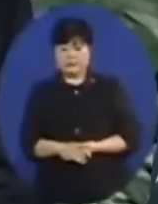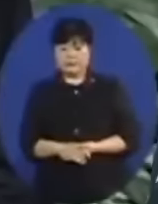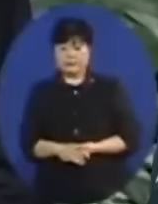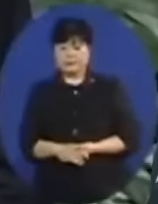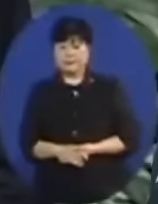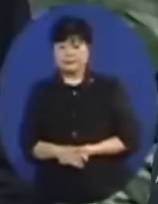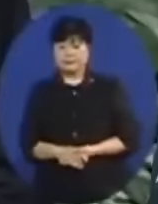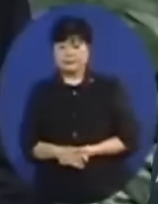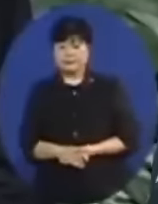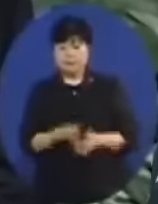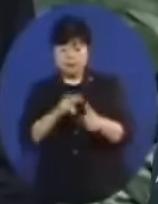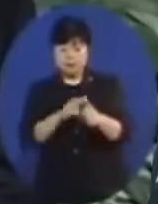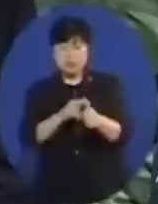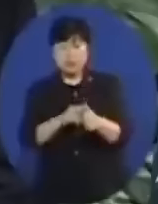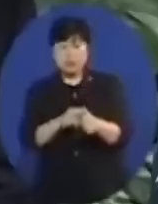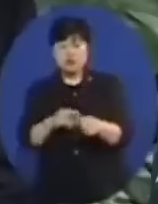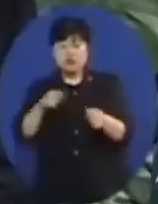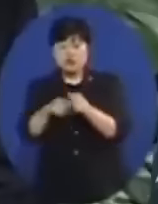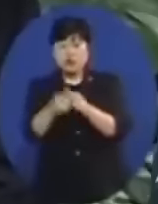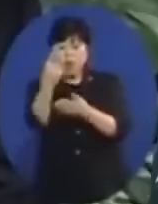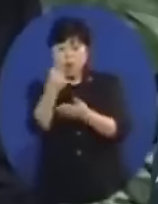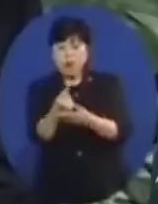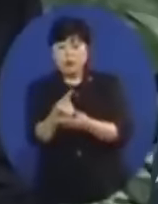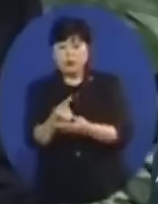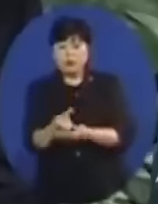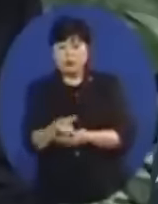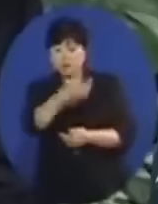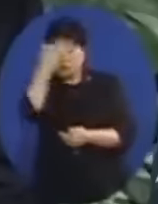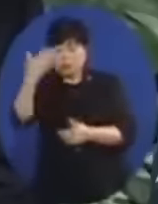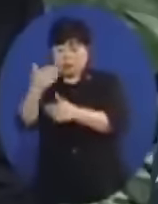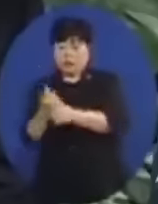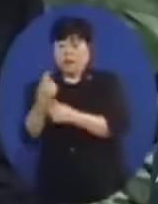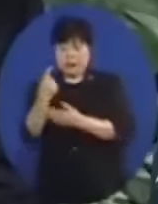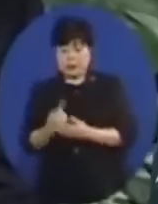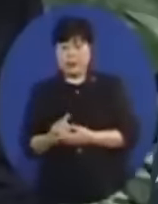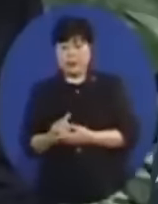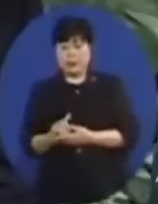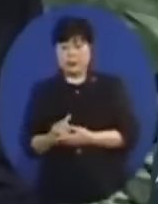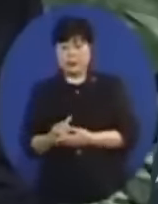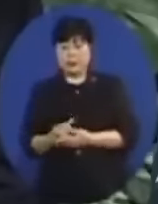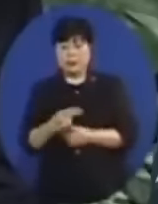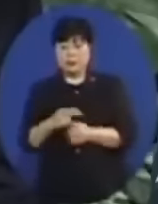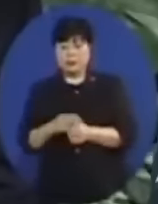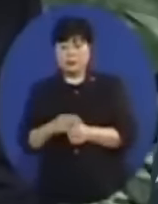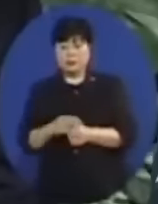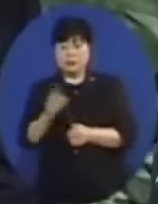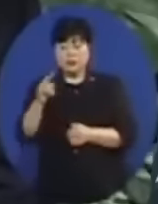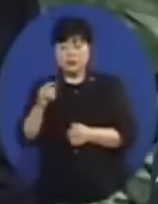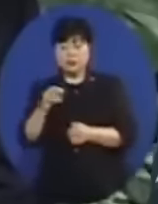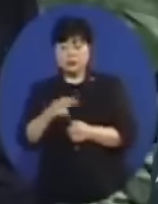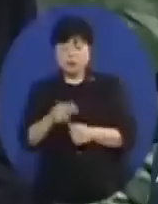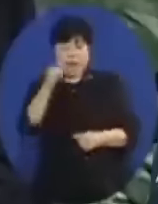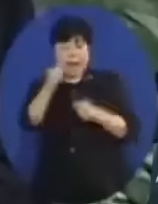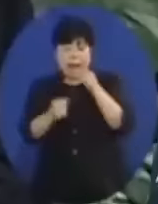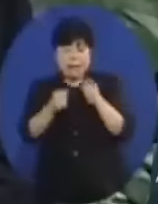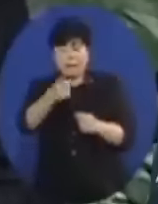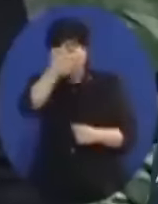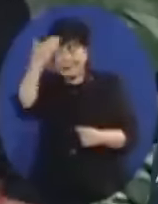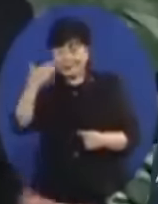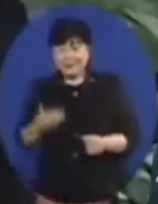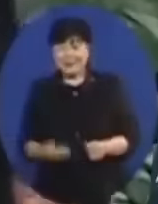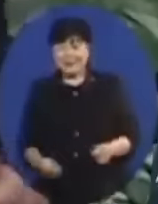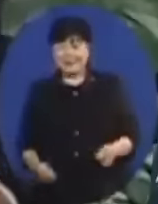살해자를 붙잡았습니다. 김구 선생이 일어나서 맨발로 그 청년에게 뛰어가서 그